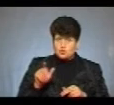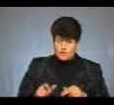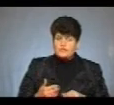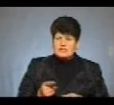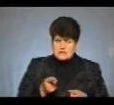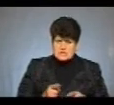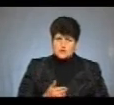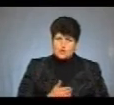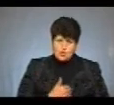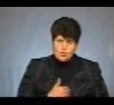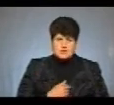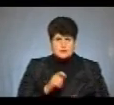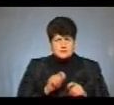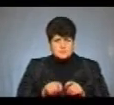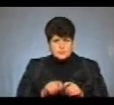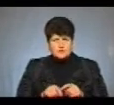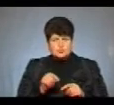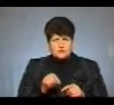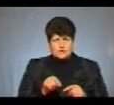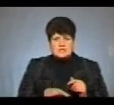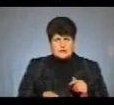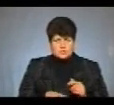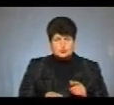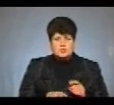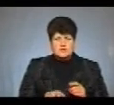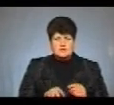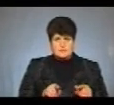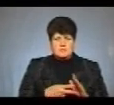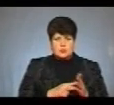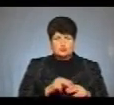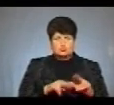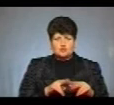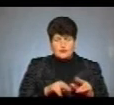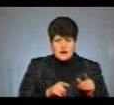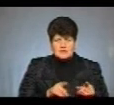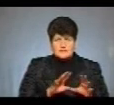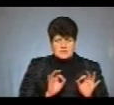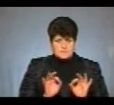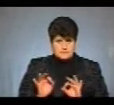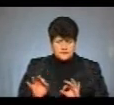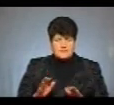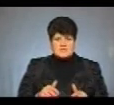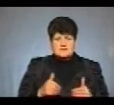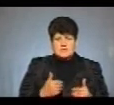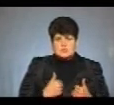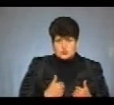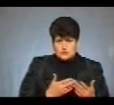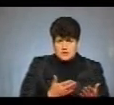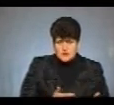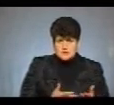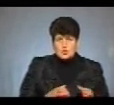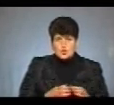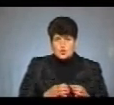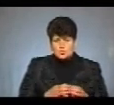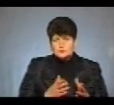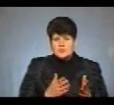хоче впевнитись, що на його цій території, на якій він планує будуватися, все безпечно, він звертається до нас, до групи практичних